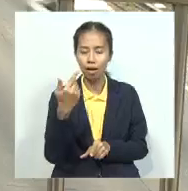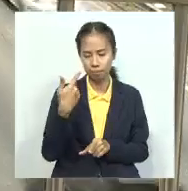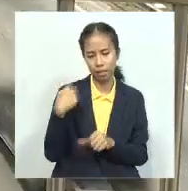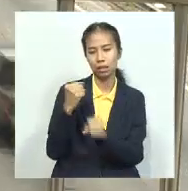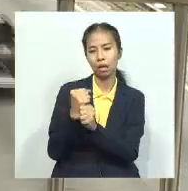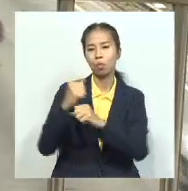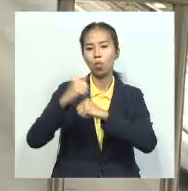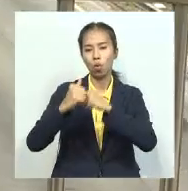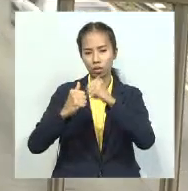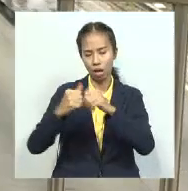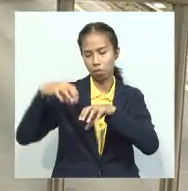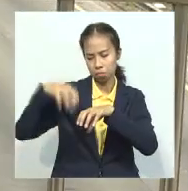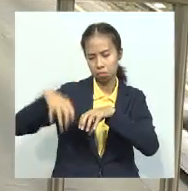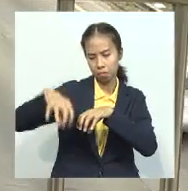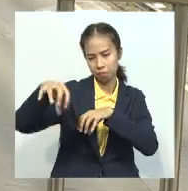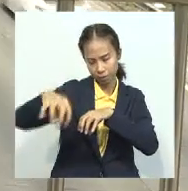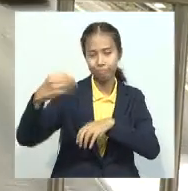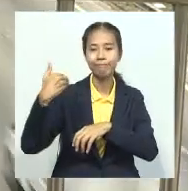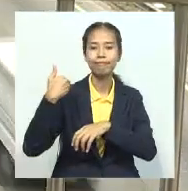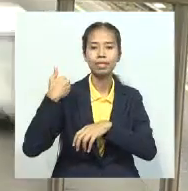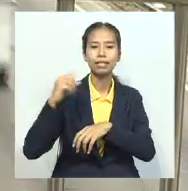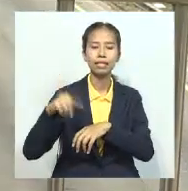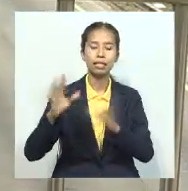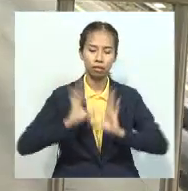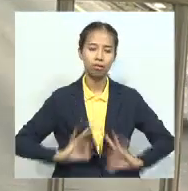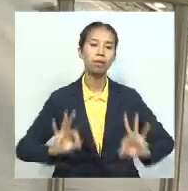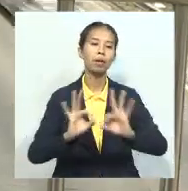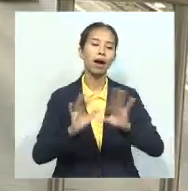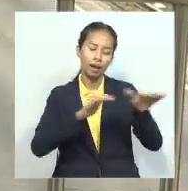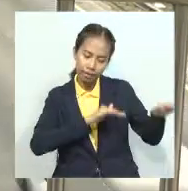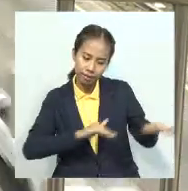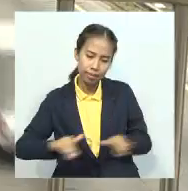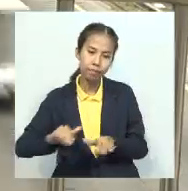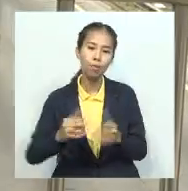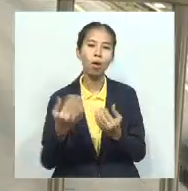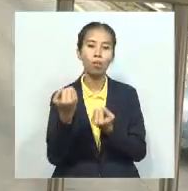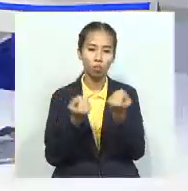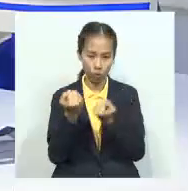ตก่อสร้างในหลายจุดและที่สำคัญค่ะก็ขอให้เตรียมตัวให้พร้อมทั้งคนและรถนะคะ